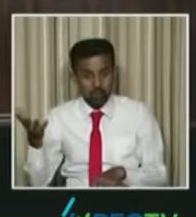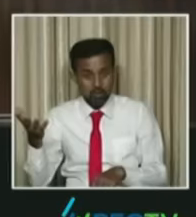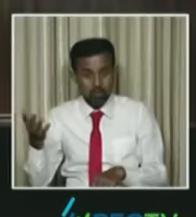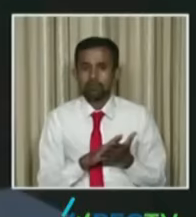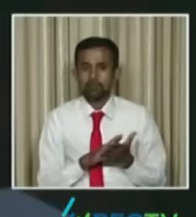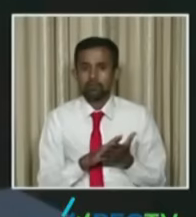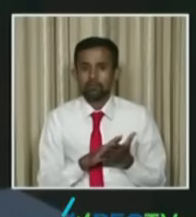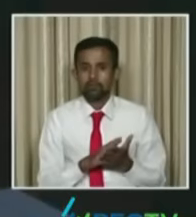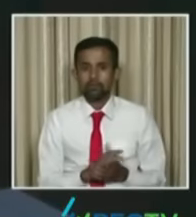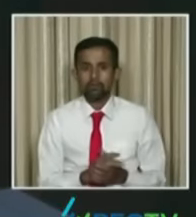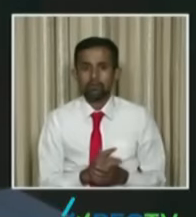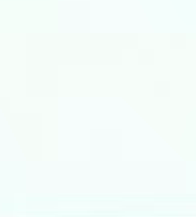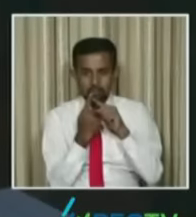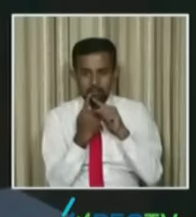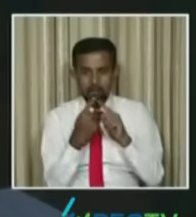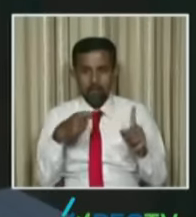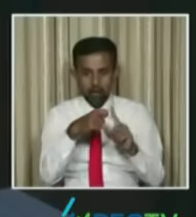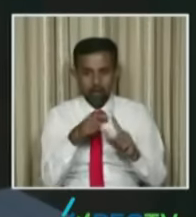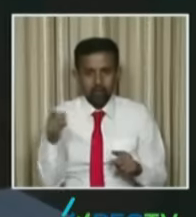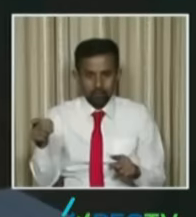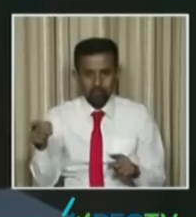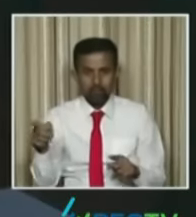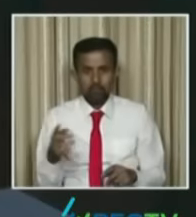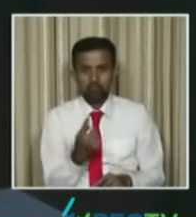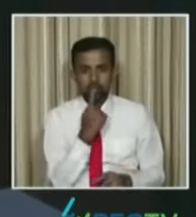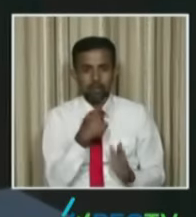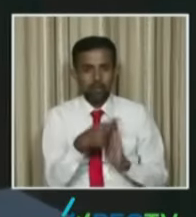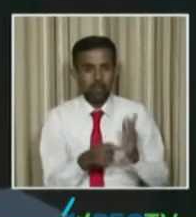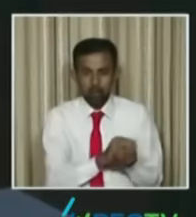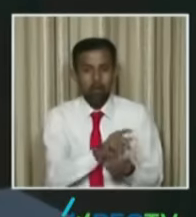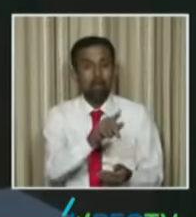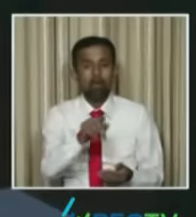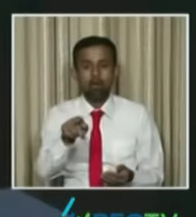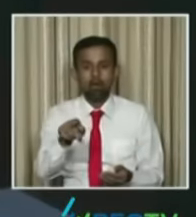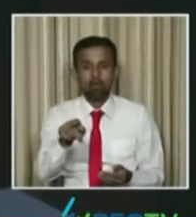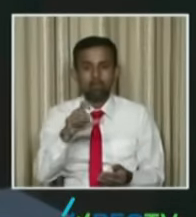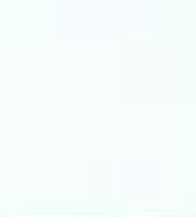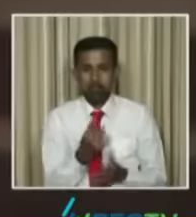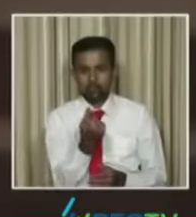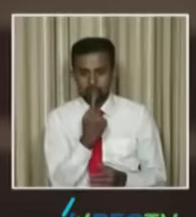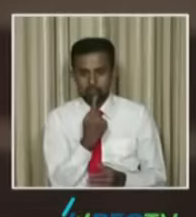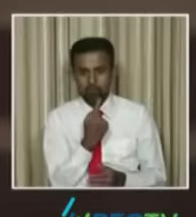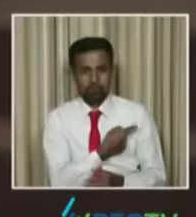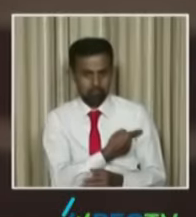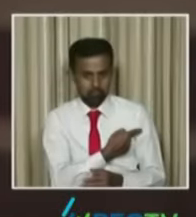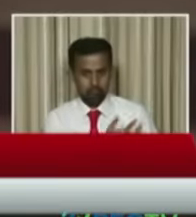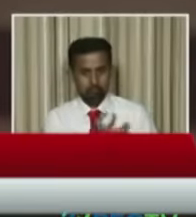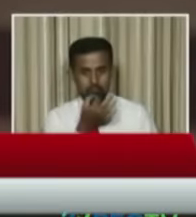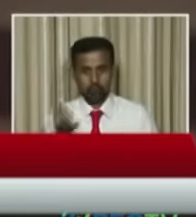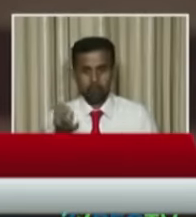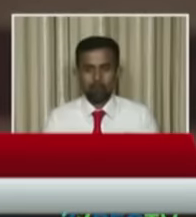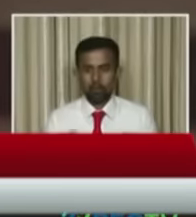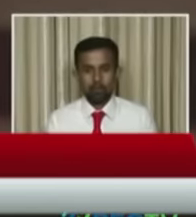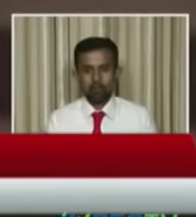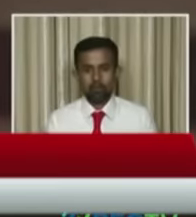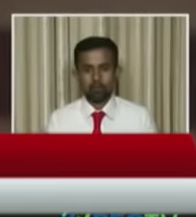පැත්ත හෙලි කරන්න. මේ හැම කරේ කනිෂ්ක බණ්ඩාරට. එහෙම නැත්නම් මෙහෙම කරේ ශ්‍රී ලංකා ක්‍රිකට් එකේ නිලධාරින්ට. CEOටද චෙයාර්මන්ටද? මෙතුමා චෝදනා කරන මන්ත්‍රීතුමා මේ